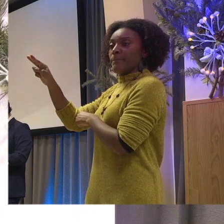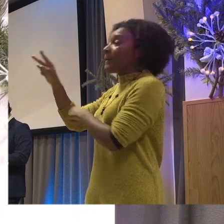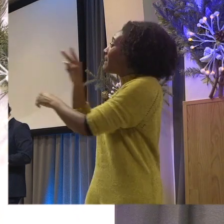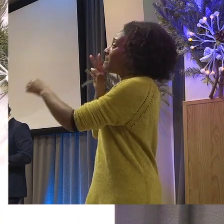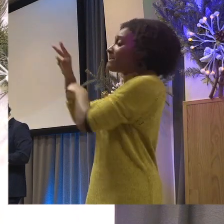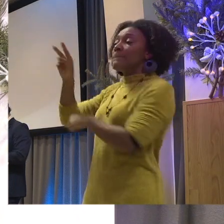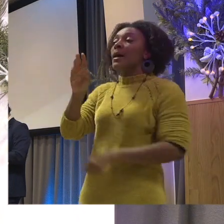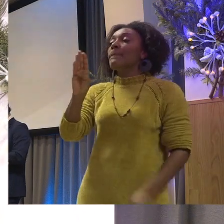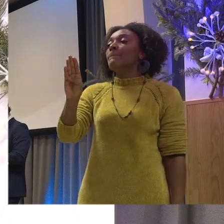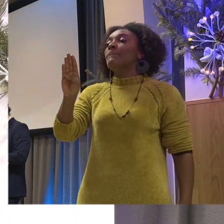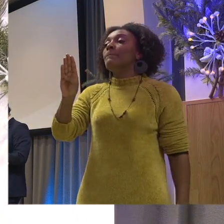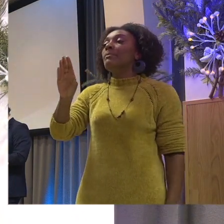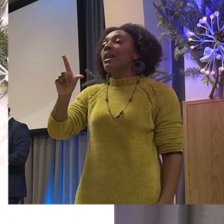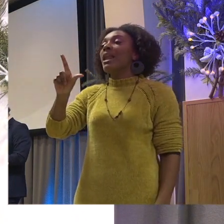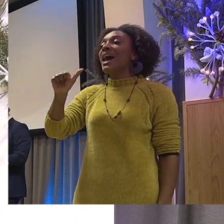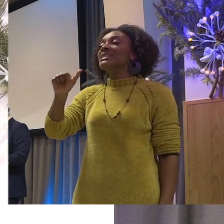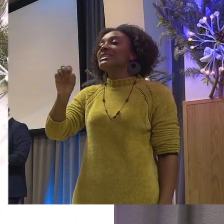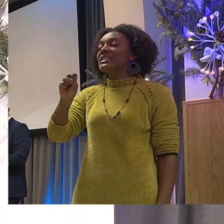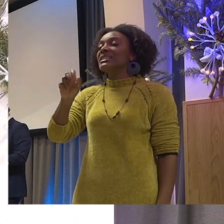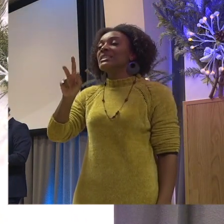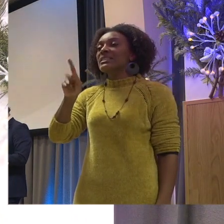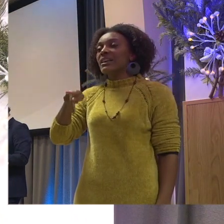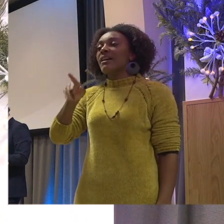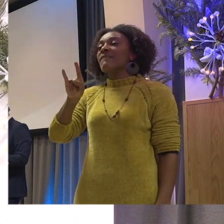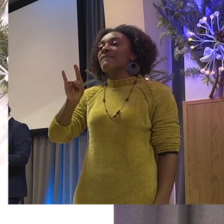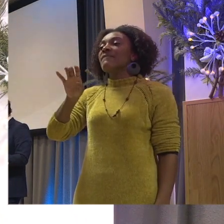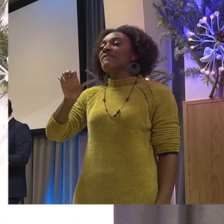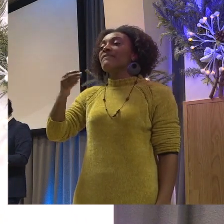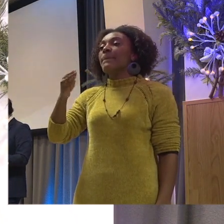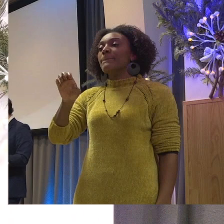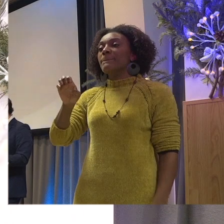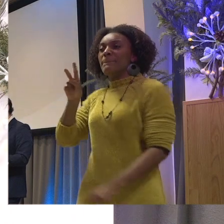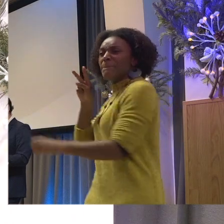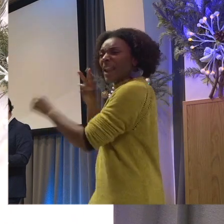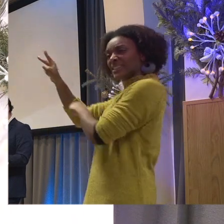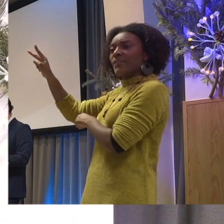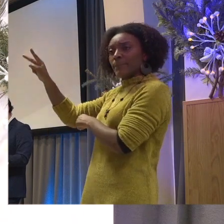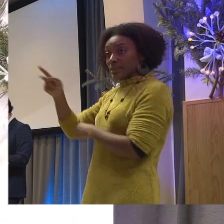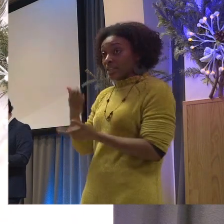Quelle est la chose la plus terrible pour un chrétien ? C'est que ses prières ne soient pas entendues.